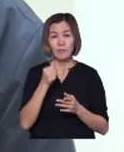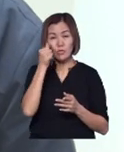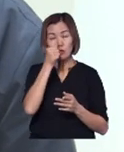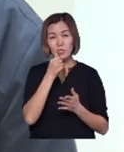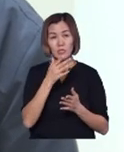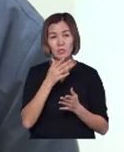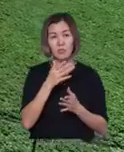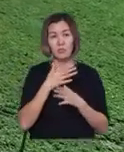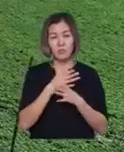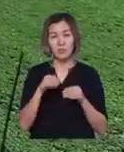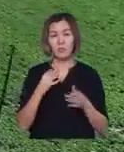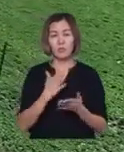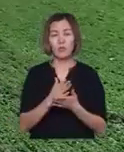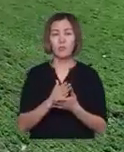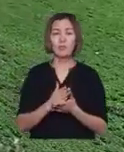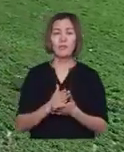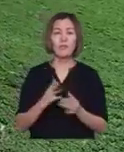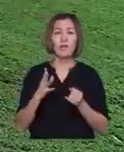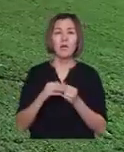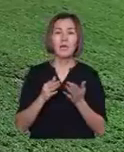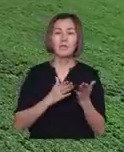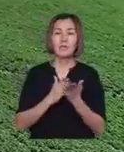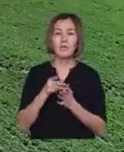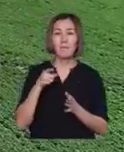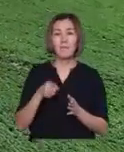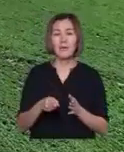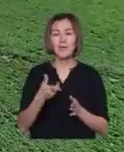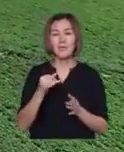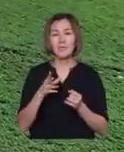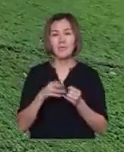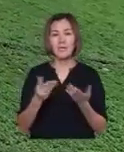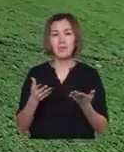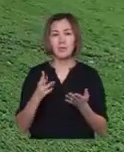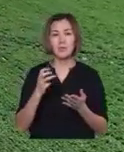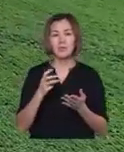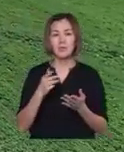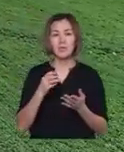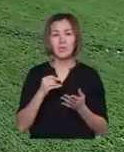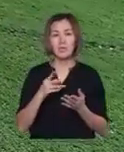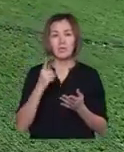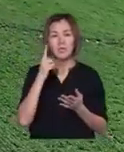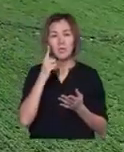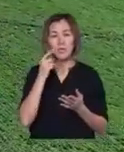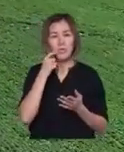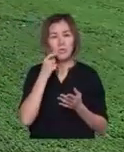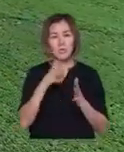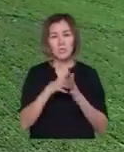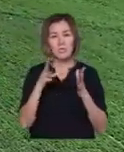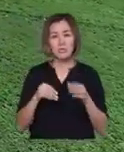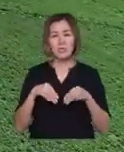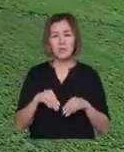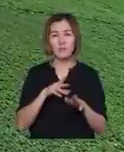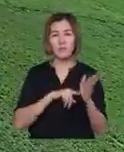қандай жақсы көмек. Аграрлық шаруашылықта 1000 гектар астық және 300 гектардан астам қызылшаға жер бөлінді. Ендігі